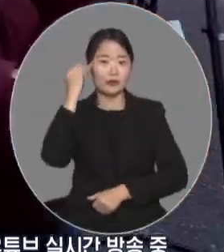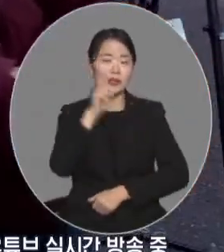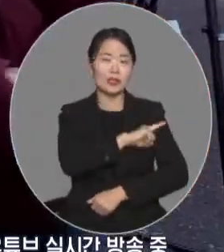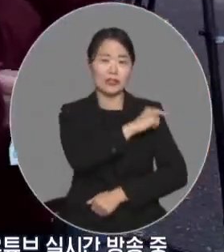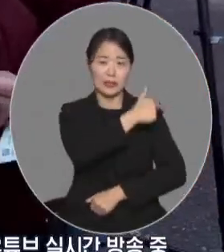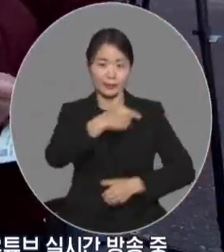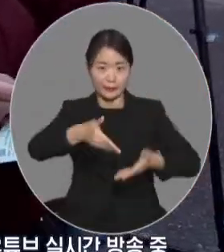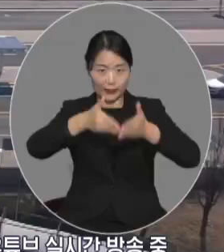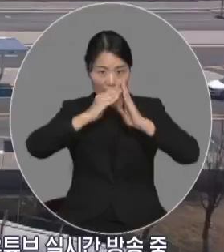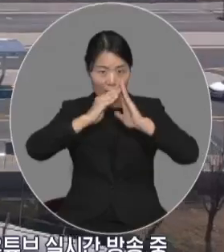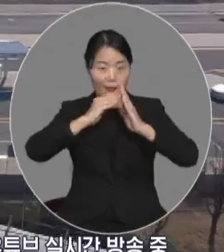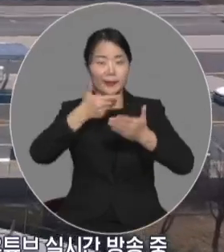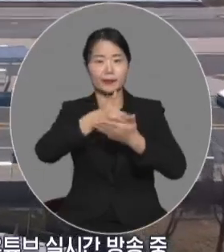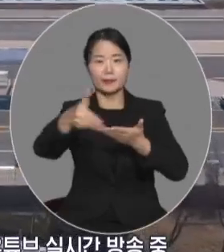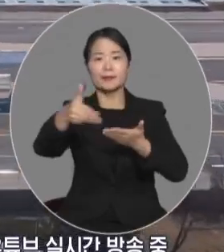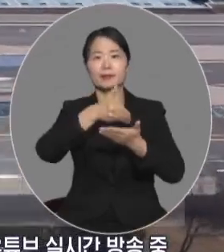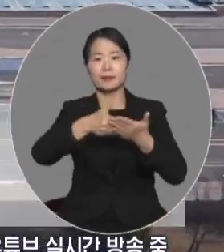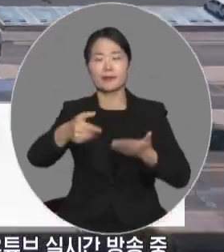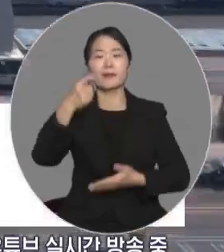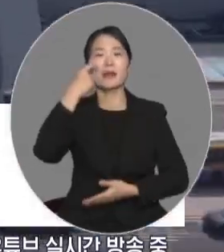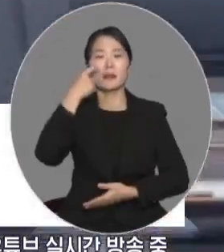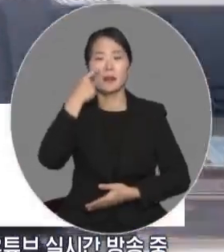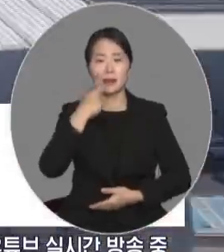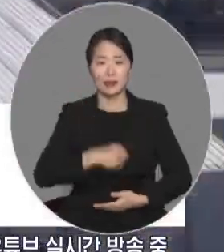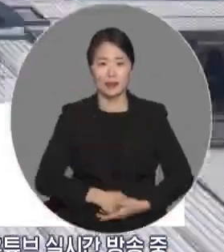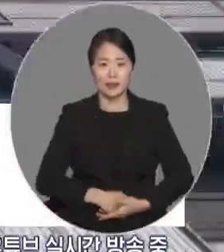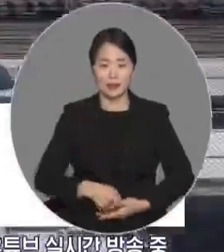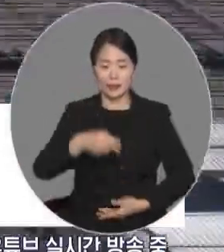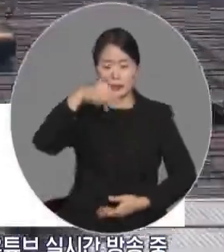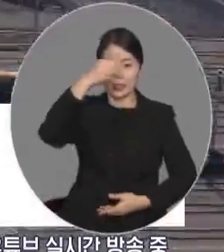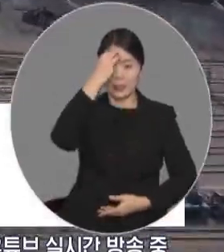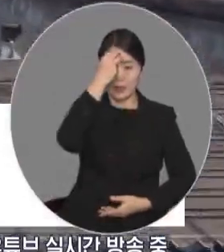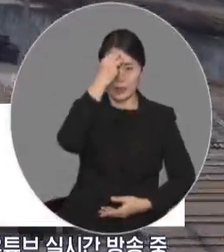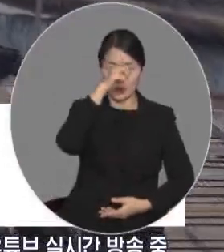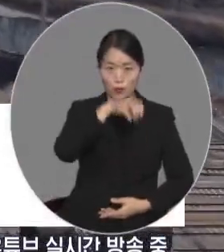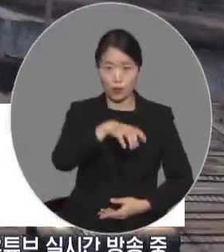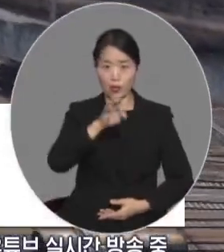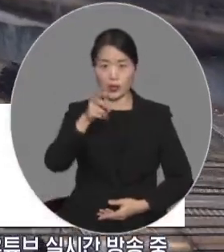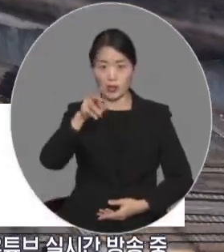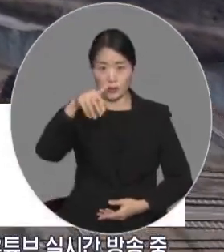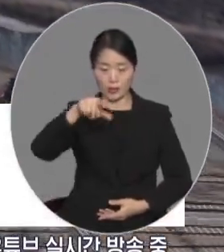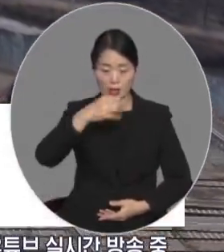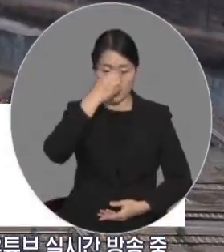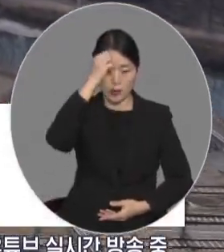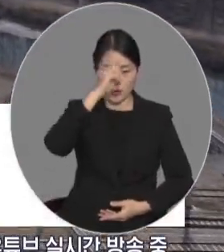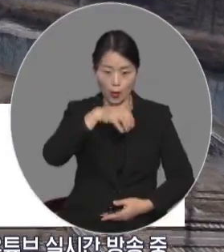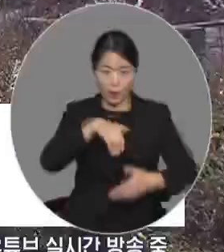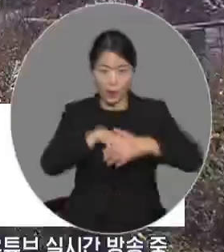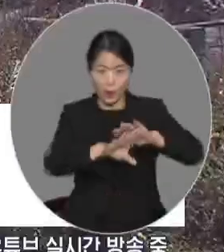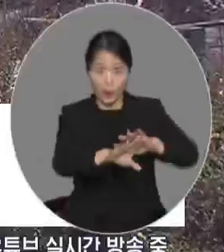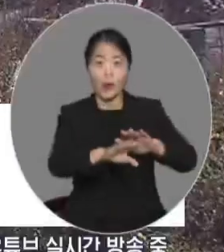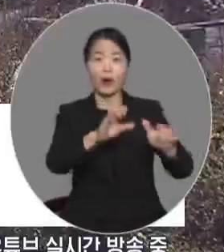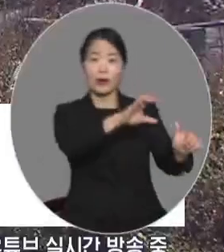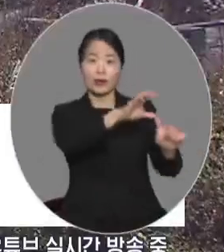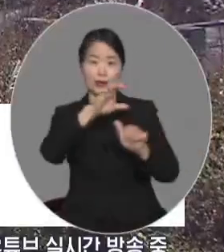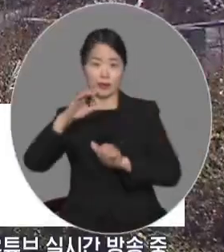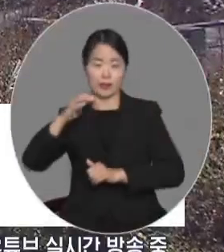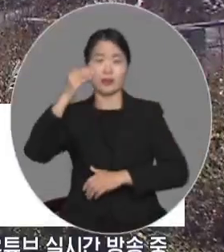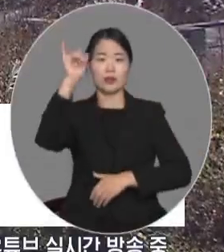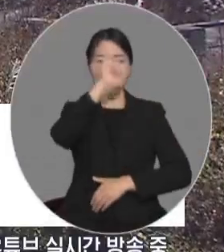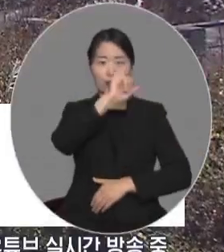그렸습니다. 삼산 여천 쓰레기 매립장과 북구 강동 시유지 부지를 활용 전국 대회를 유치할 수